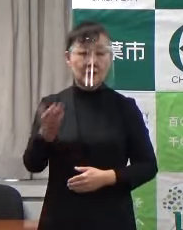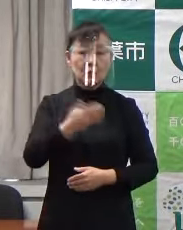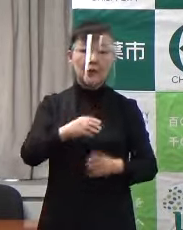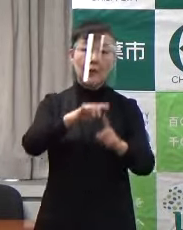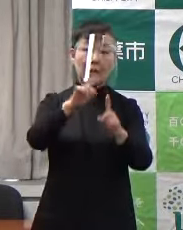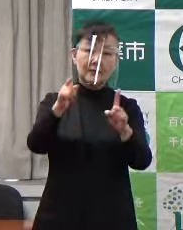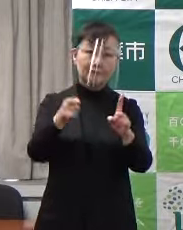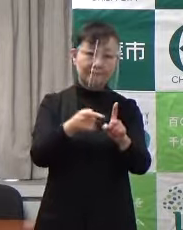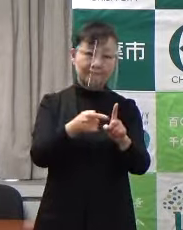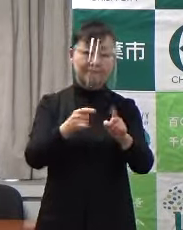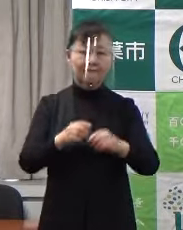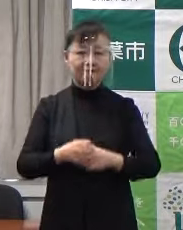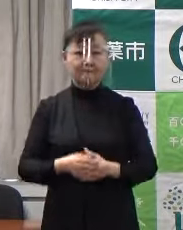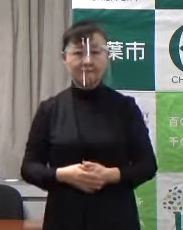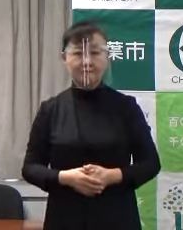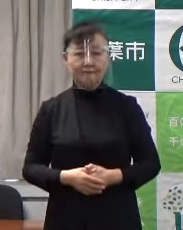に